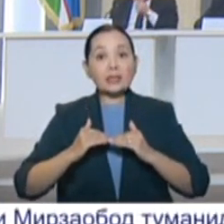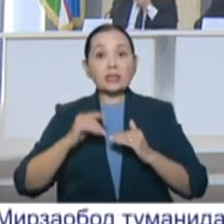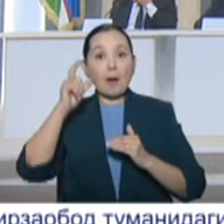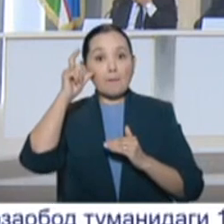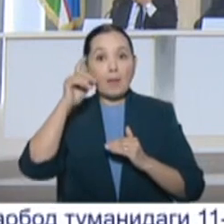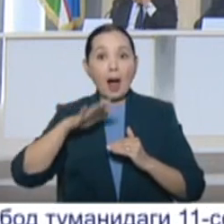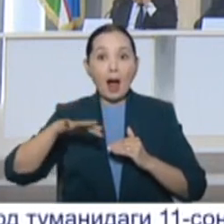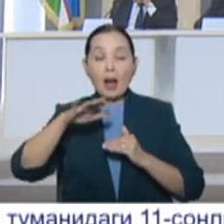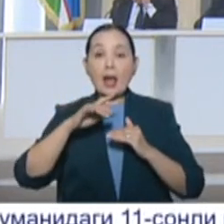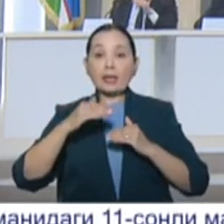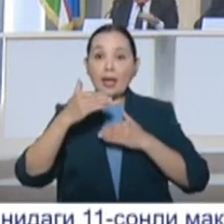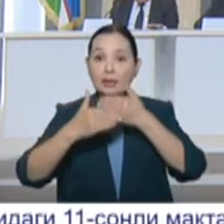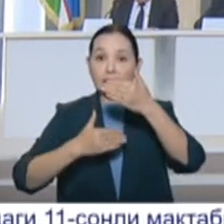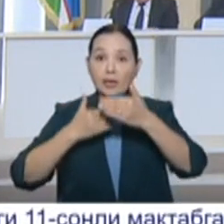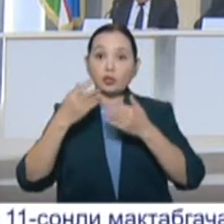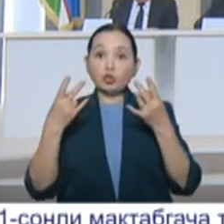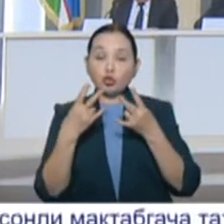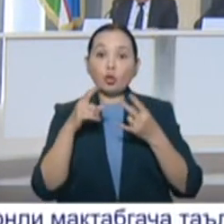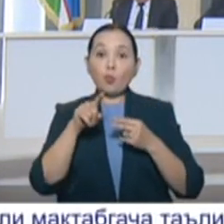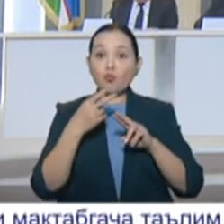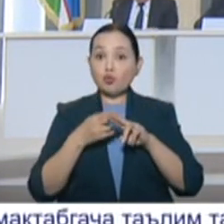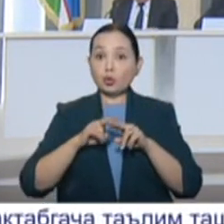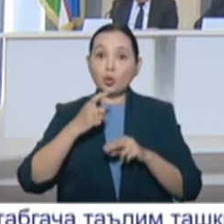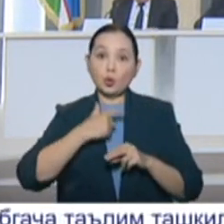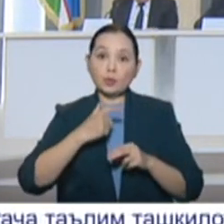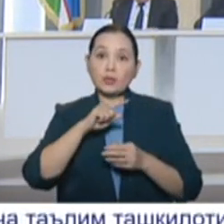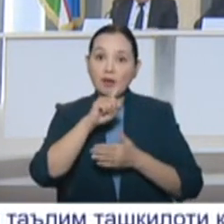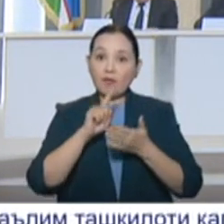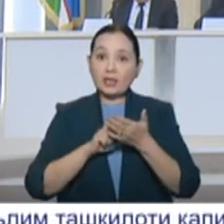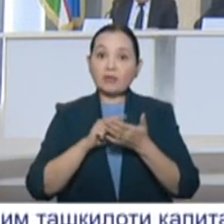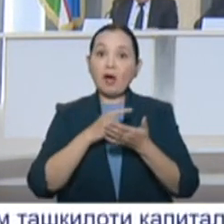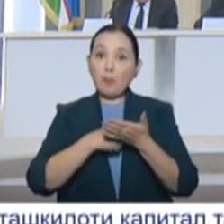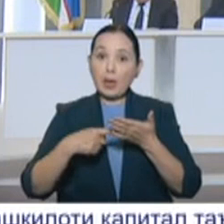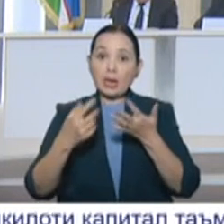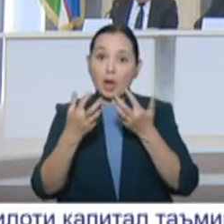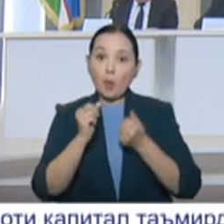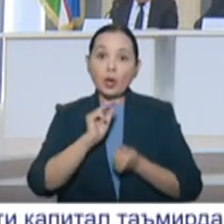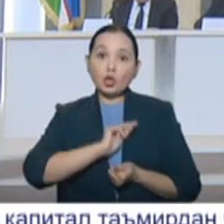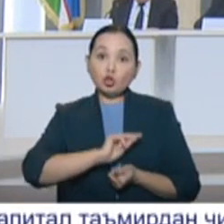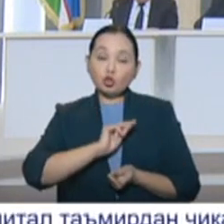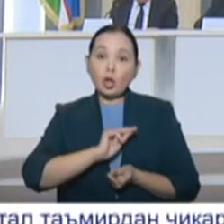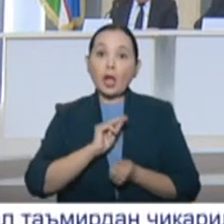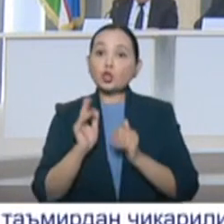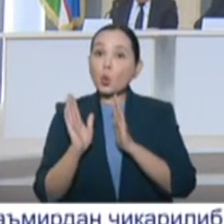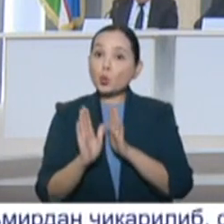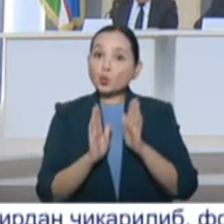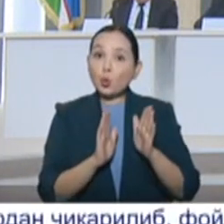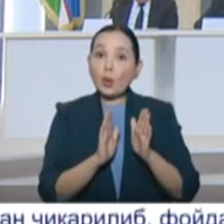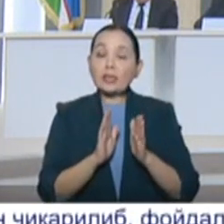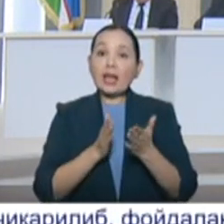mahallabay tashkillashtirishimiz kerak. Ya'ni buni biz o'zimizga vazifa qilib belgilab oldik va o'zimizni ishlash uslubimizni